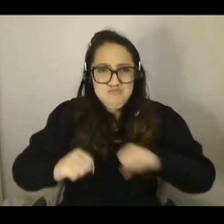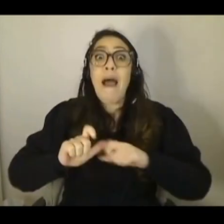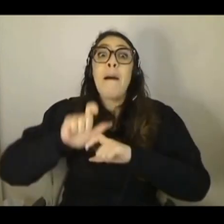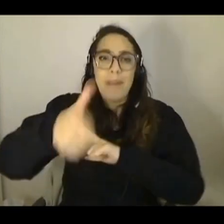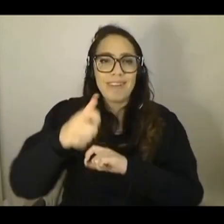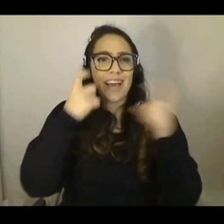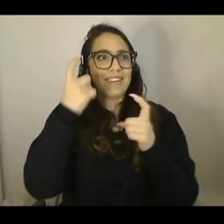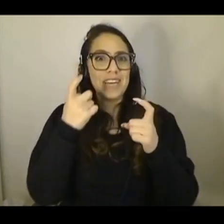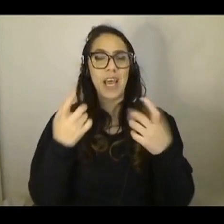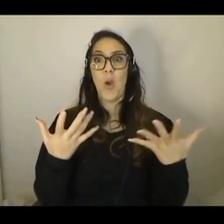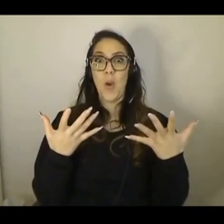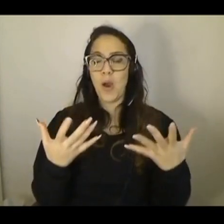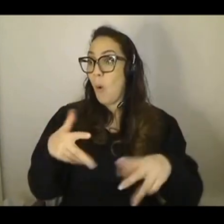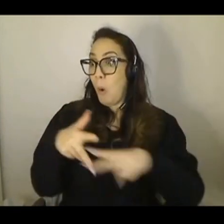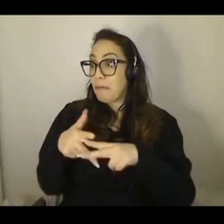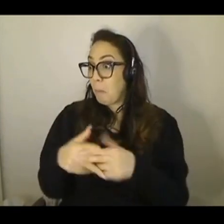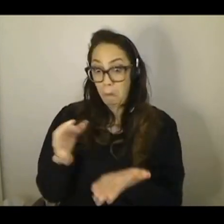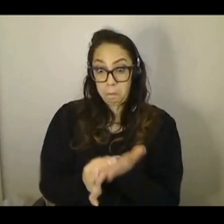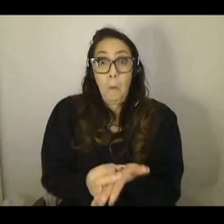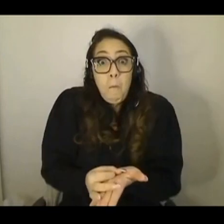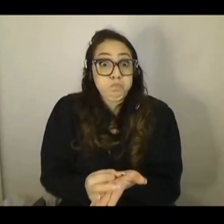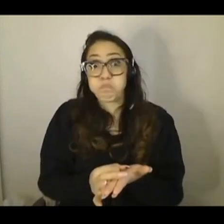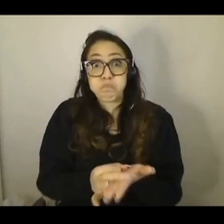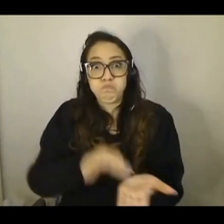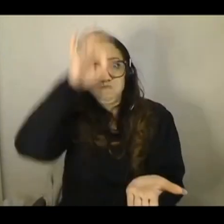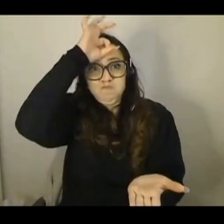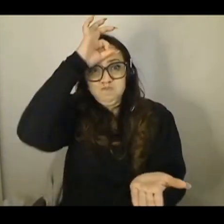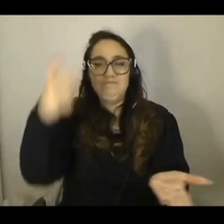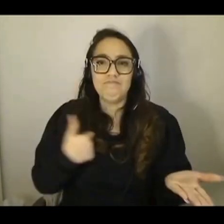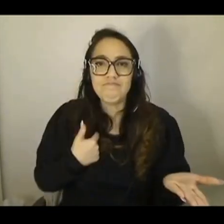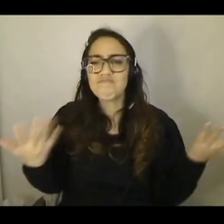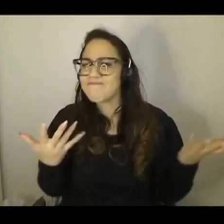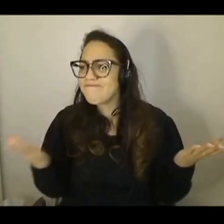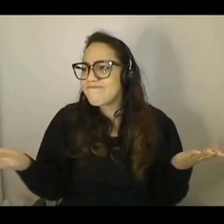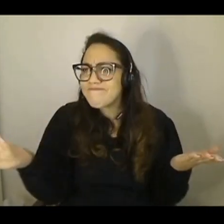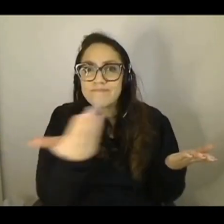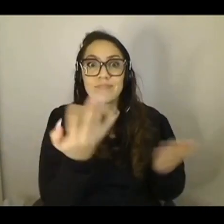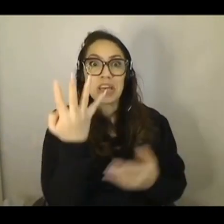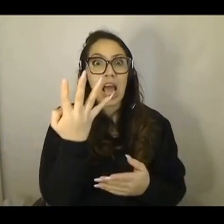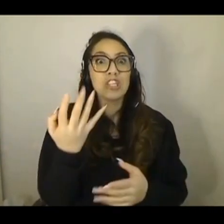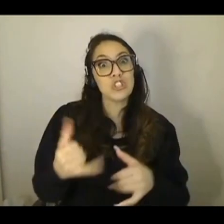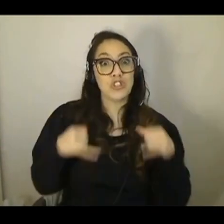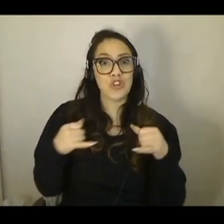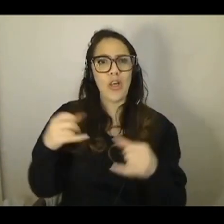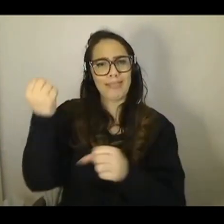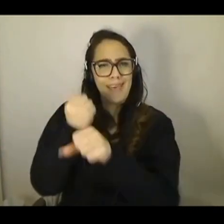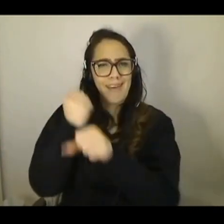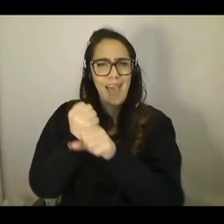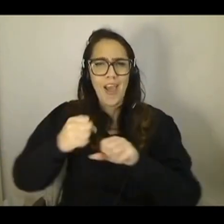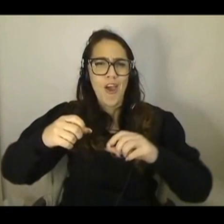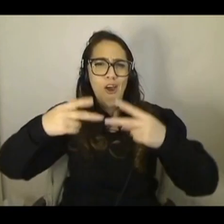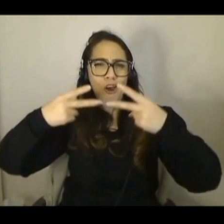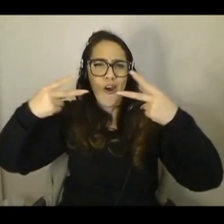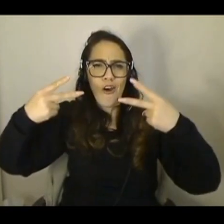connaissait absolument mais rien du tout dans l'application, dans les applications. Donc on s'est entouré de 4 jeunes, 4 codeurs, et on leur a dit, voilà, vous allez faire une